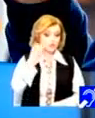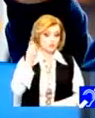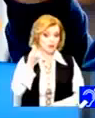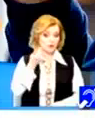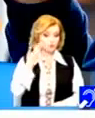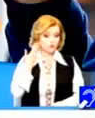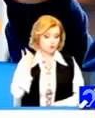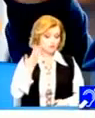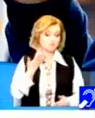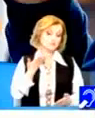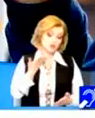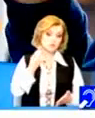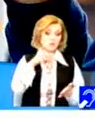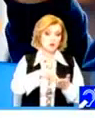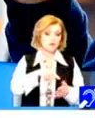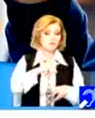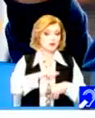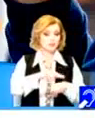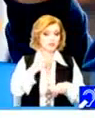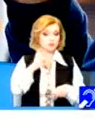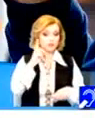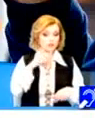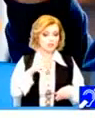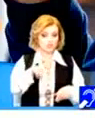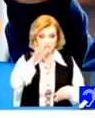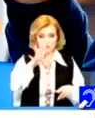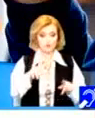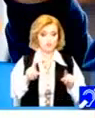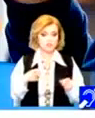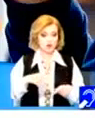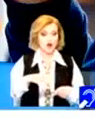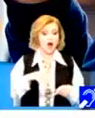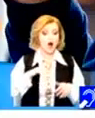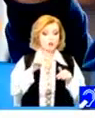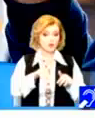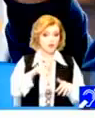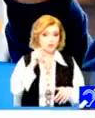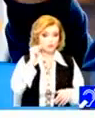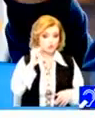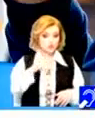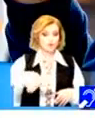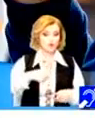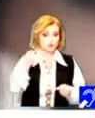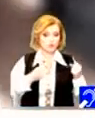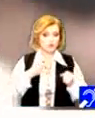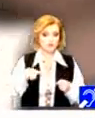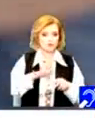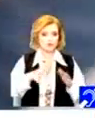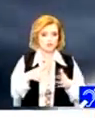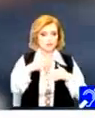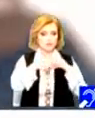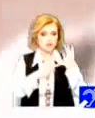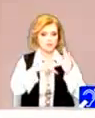ușor, dar au ajuns pe mâna poliției. Doi tineri din Chișinău au fost reținuți după ce au jefuit un bărbat și au furat o mașină. Incidentul a avut loc